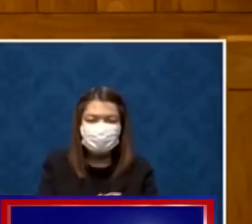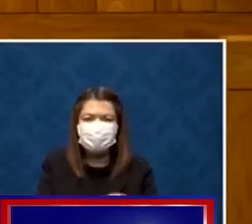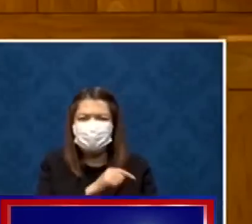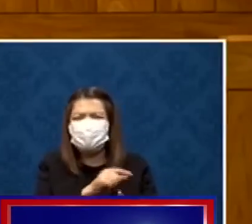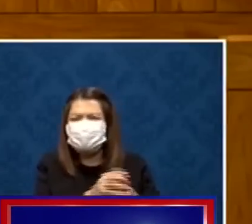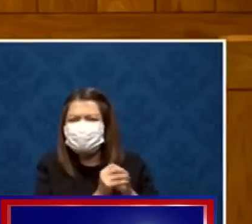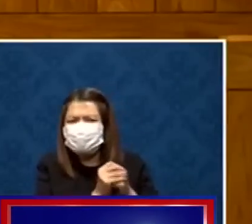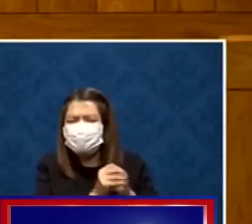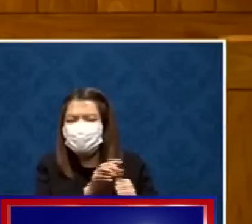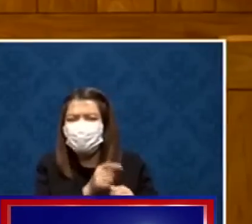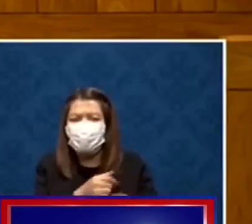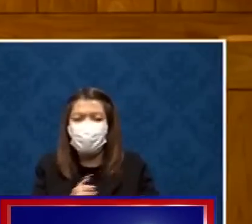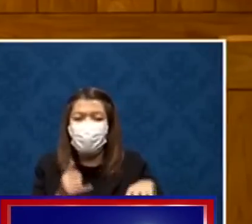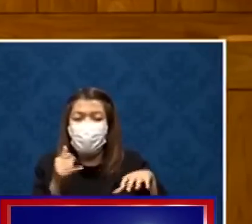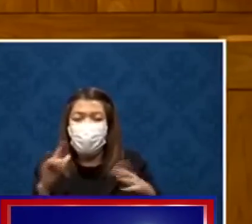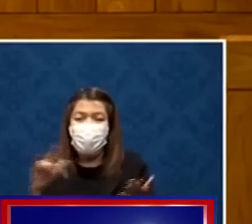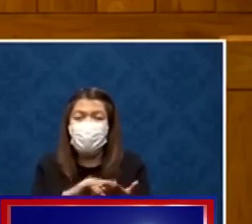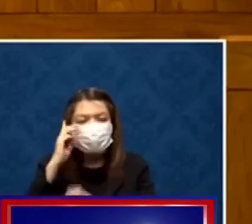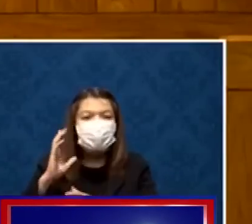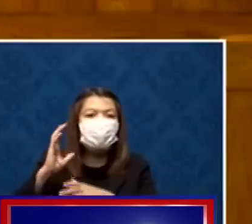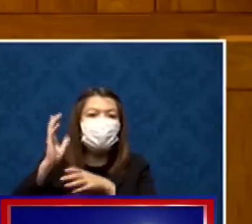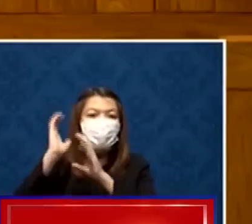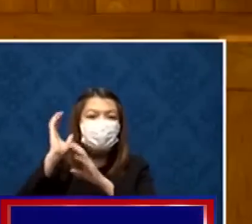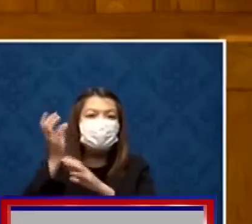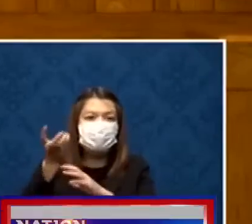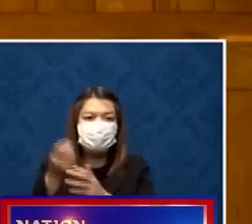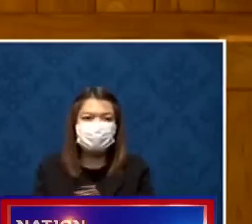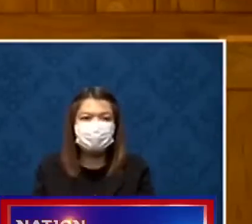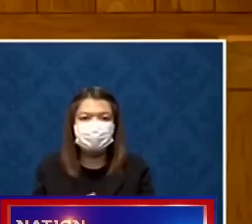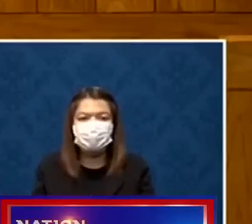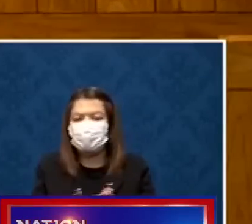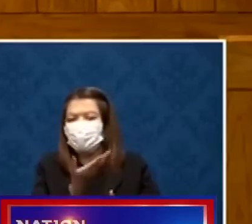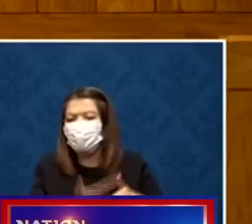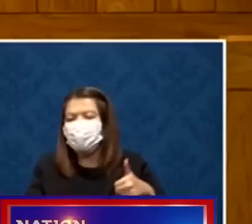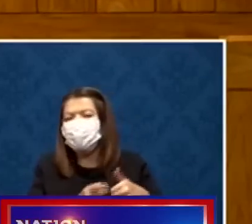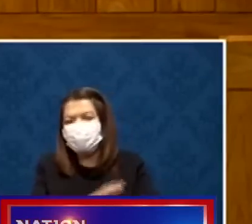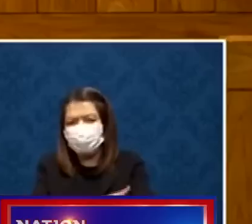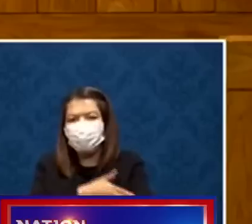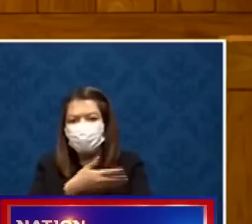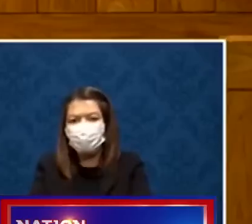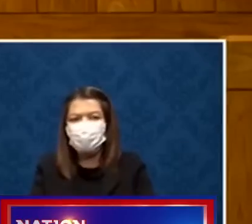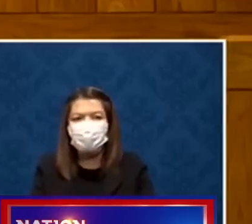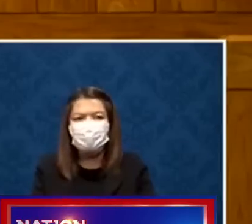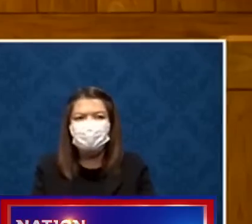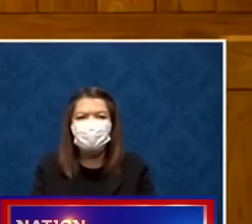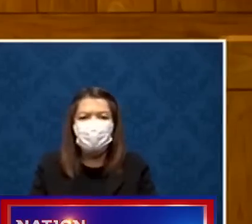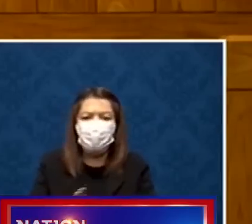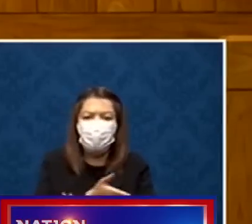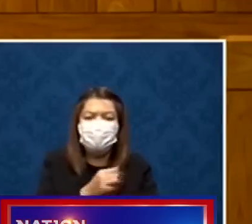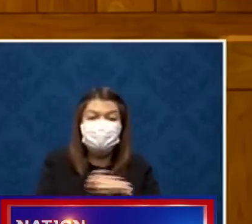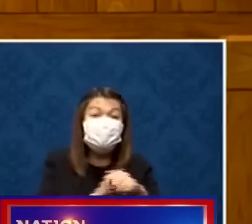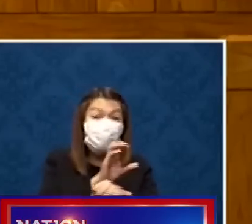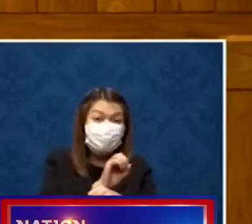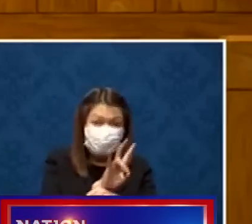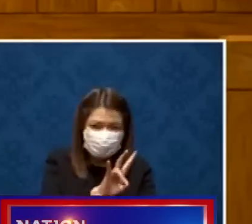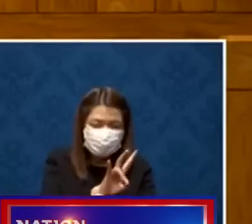มาตั้งแต่ปี54นะครับมีการอนุมัติพฤติกรรมเหล่านี้มันเกิดขึ้นมานานพอสมควรแล้วจริงๆแล้วก็เกิดมาตั้งแต่ก่อนปี